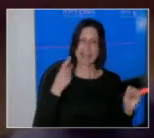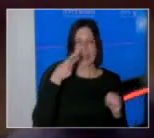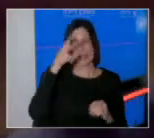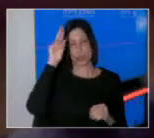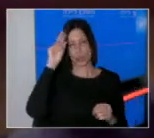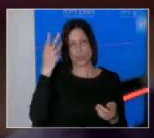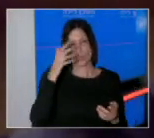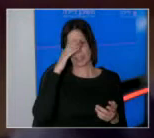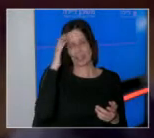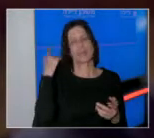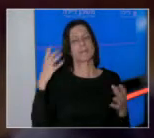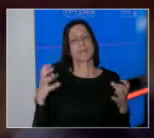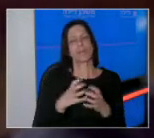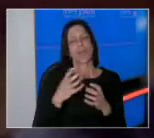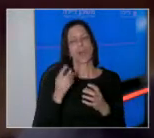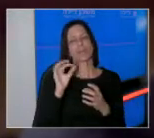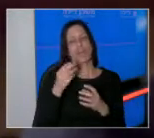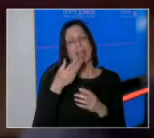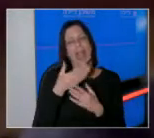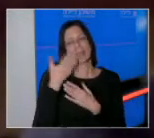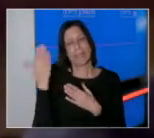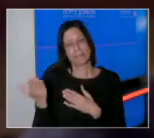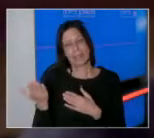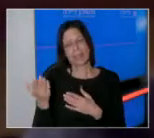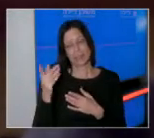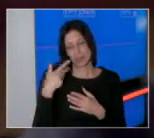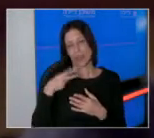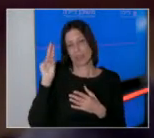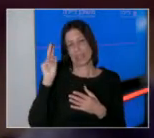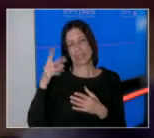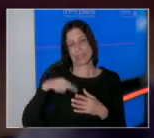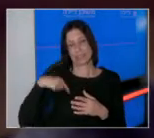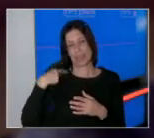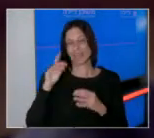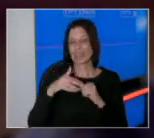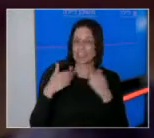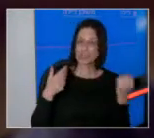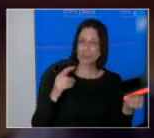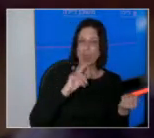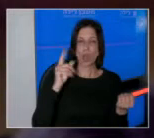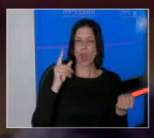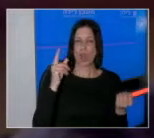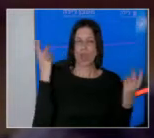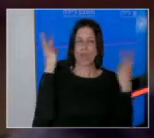בליכוד ובמפלגות הימין על פני זמן, מה שהשמאל לא השכיל לעשות בגלל